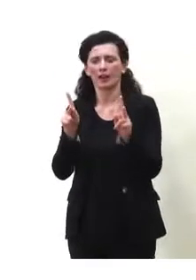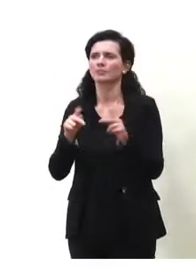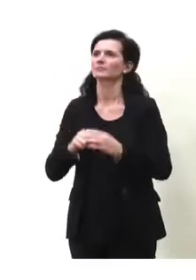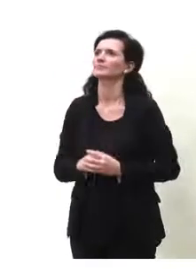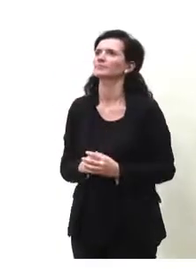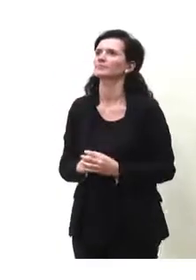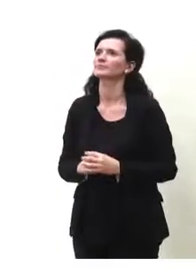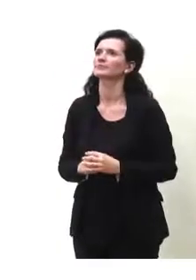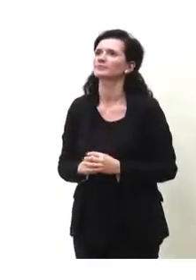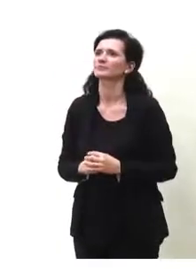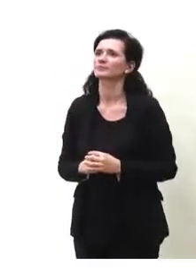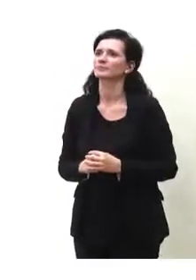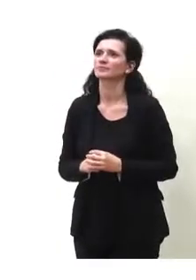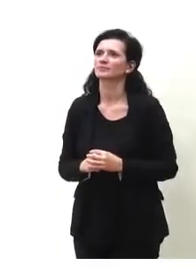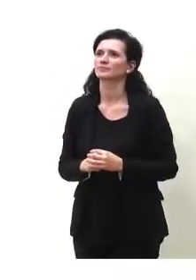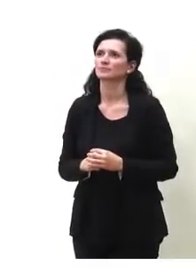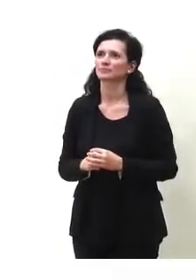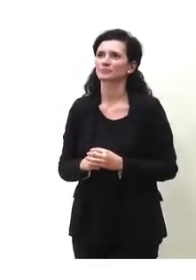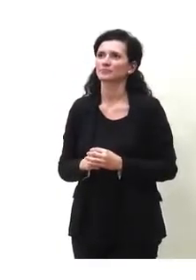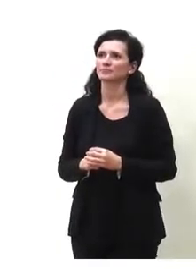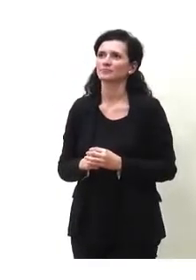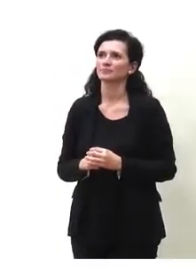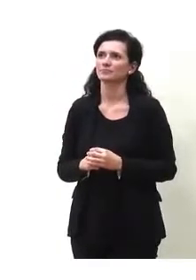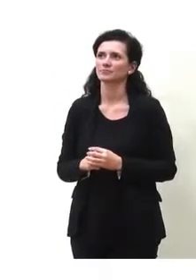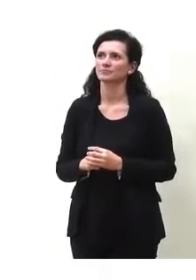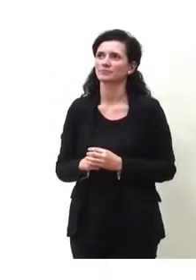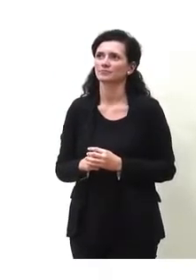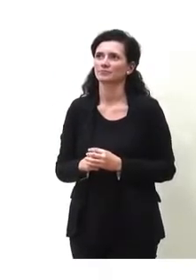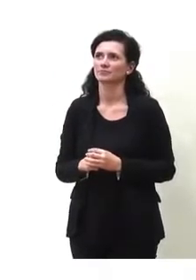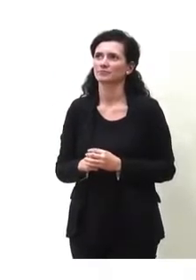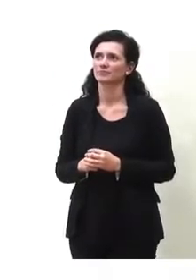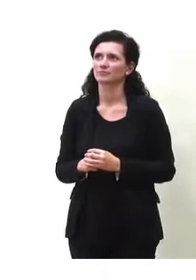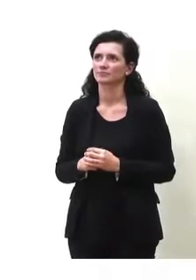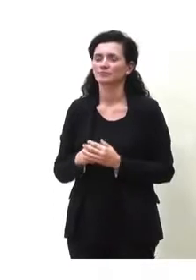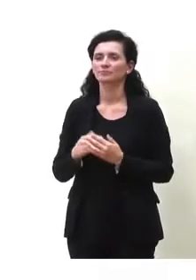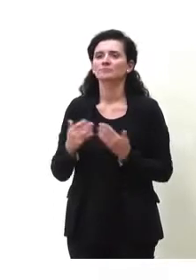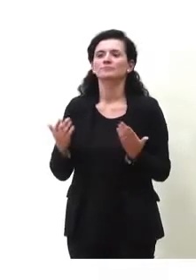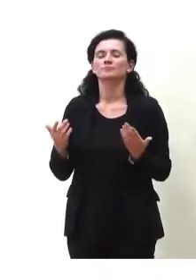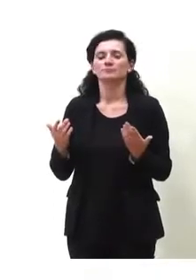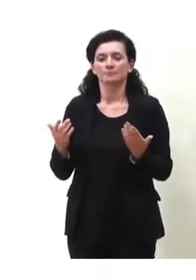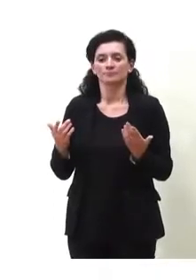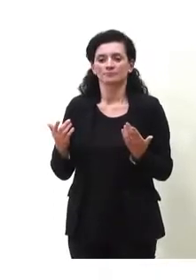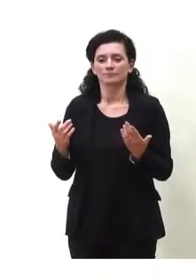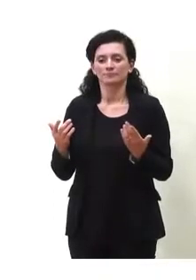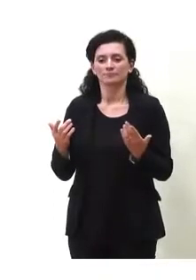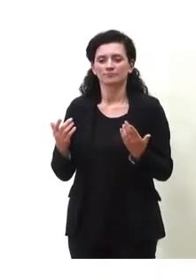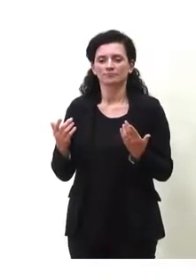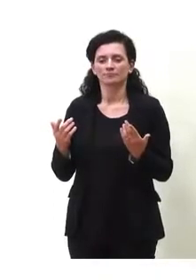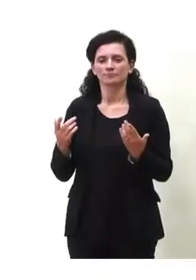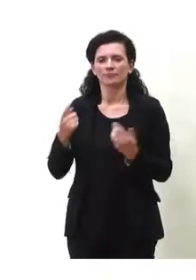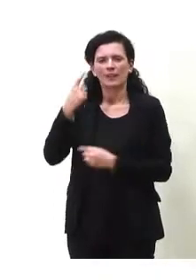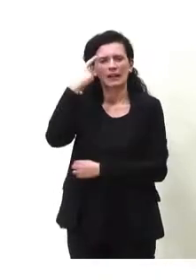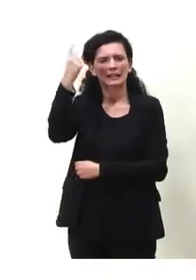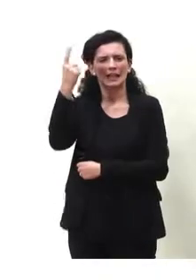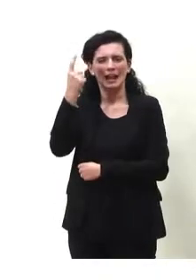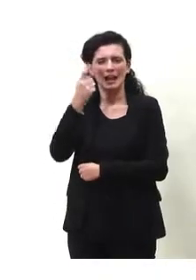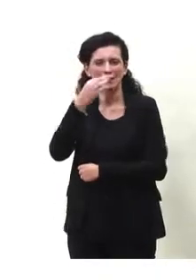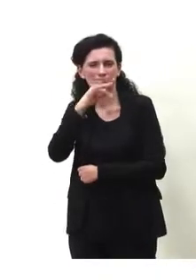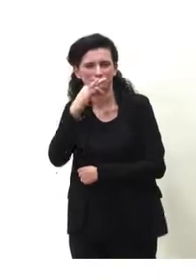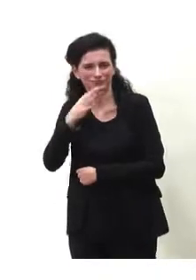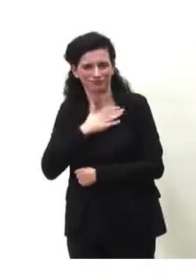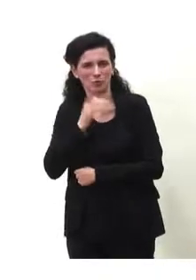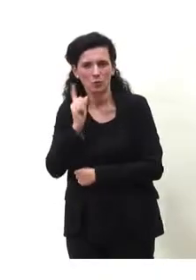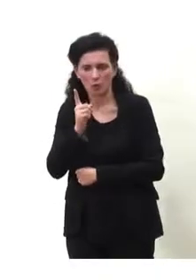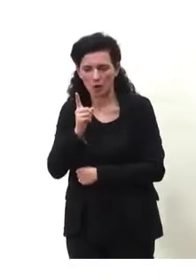Allora, no, l'idea è brevemente di ricapitolare alcuni aspetti